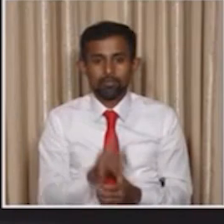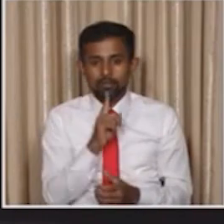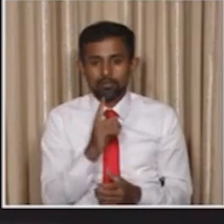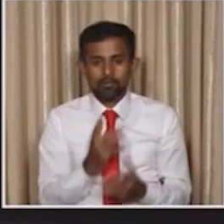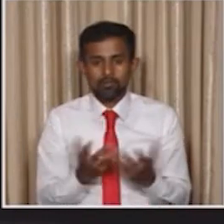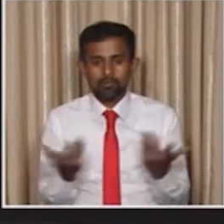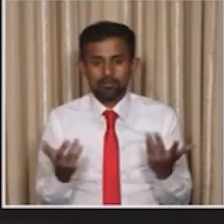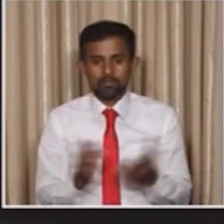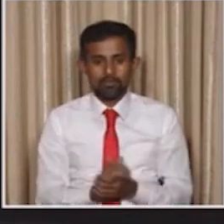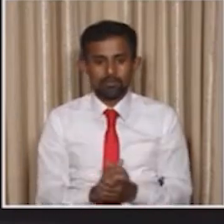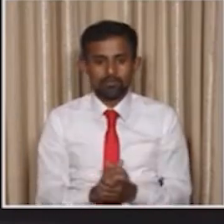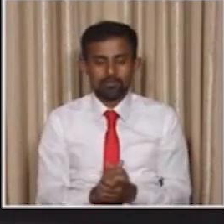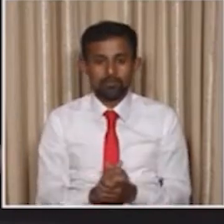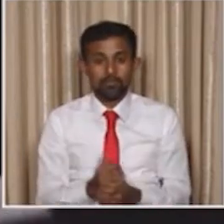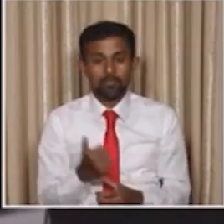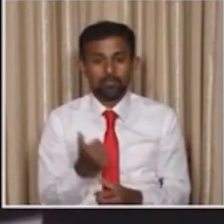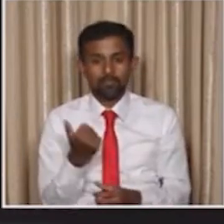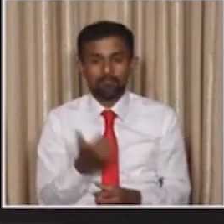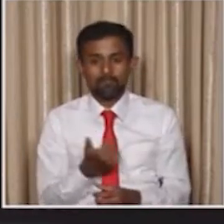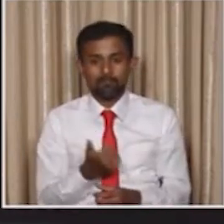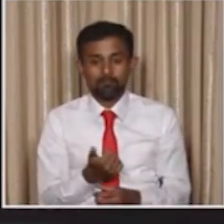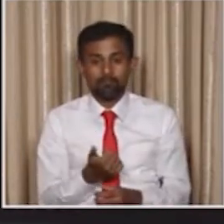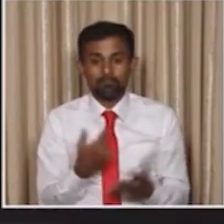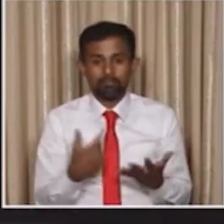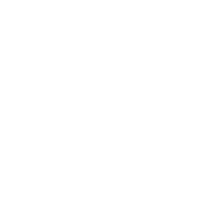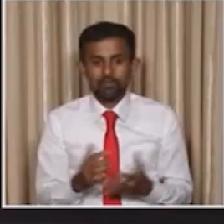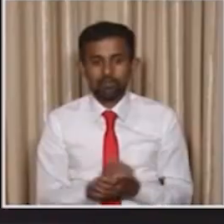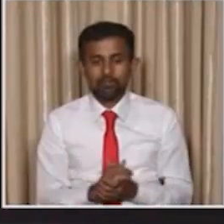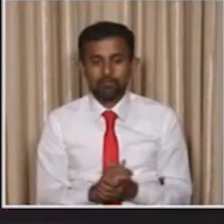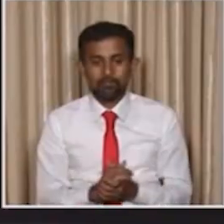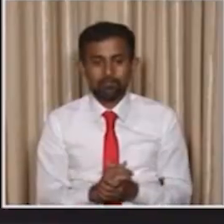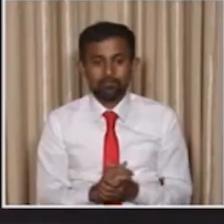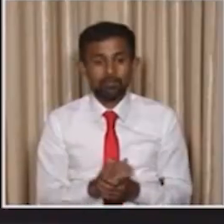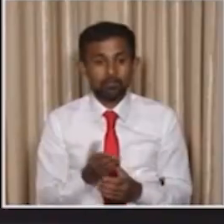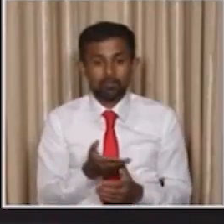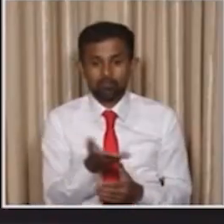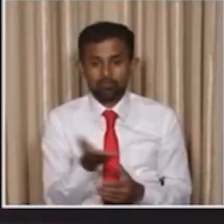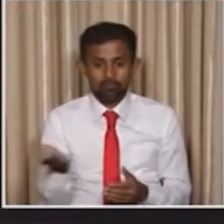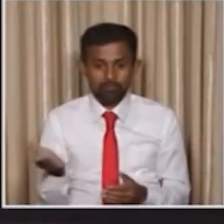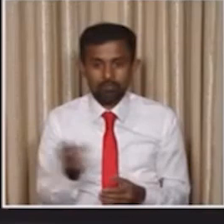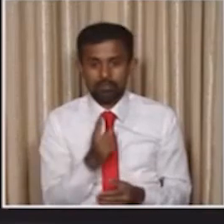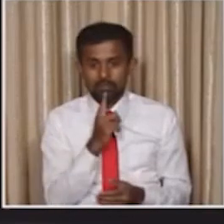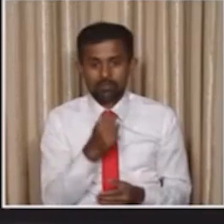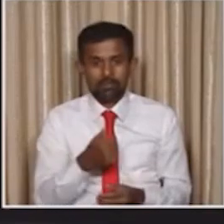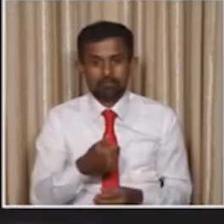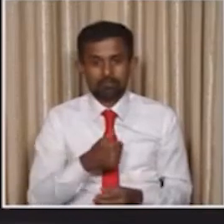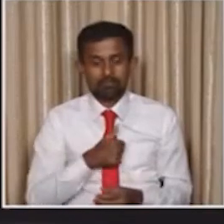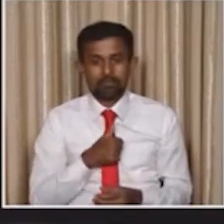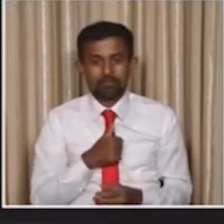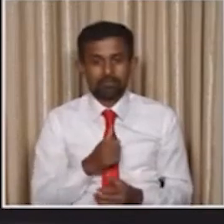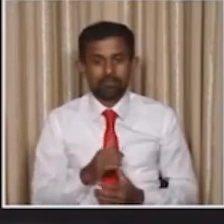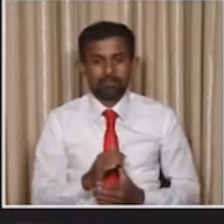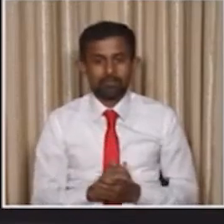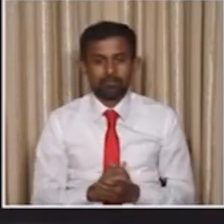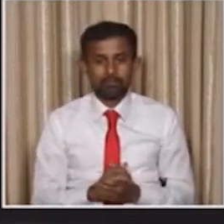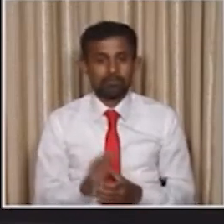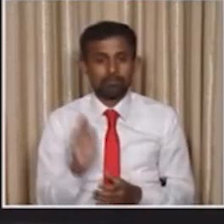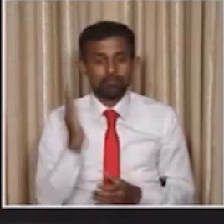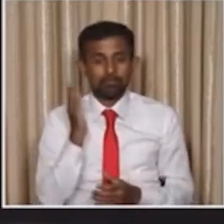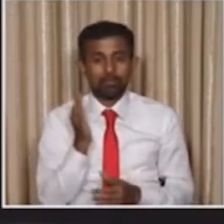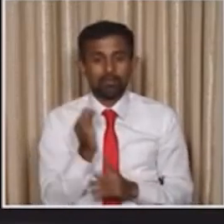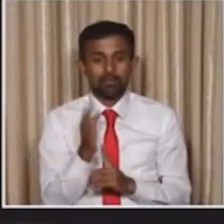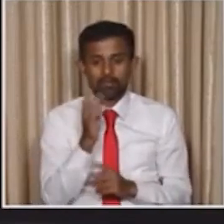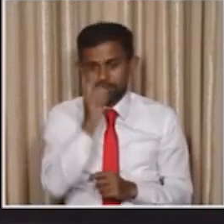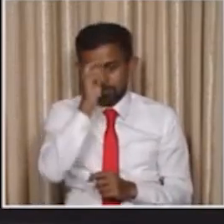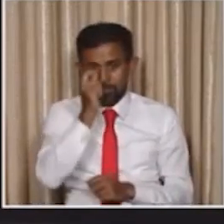namuth wedagath karana kīpayak me sabhave avadanayata yomu karanna kemathi visheshayen